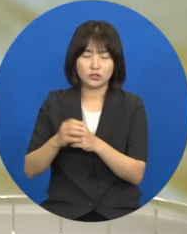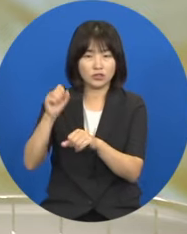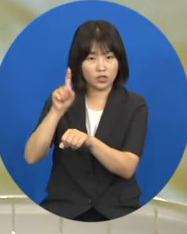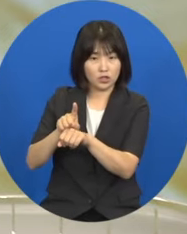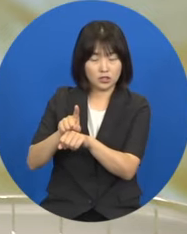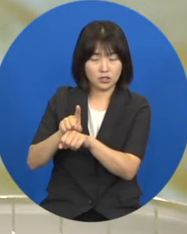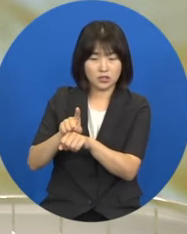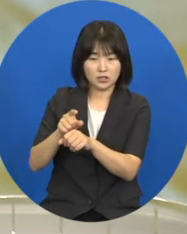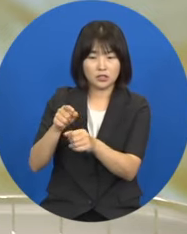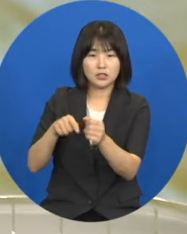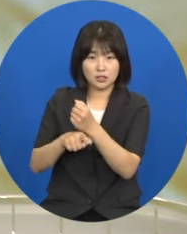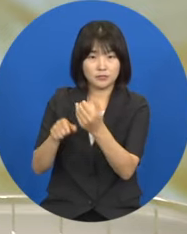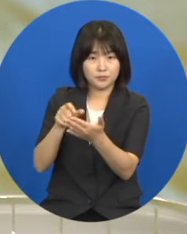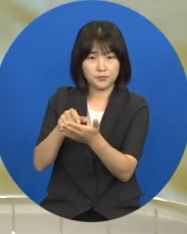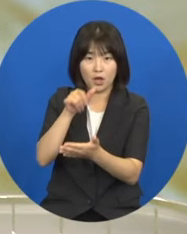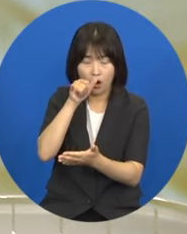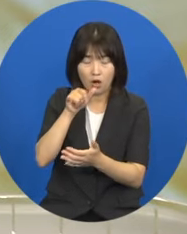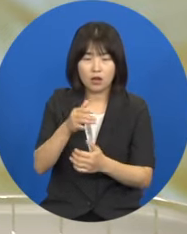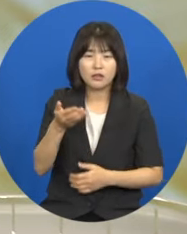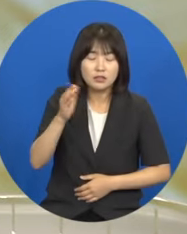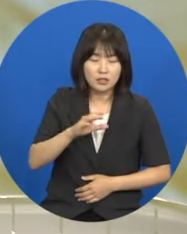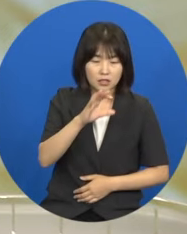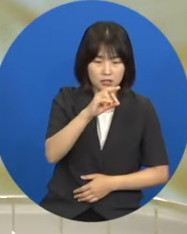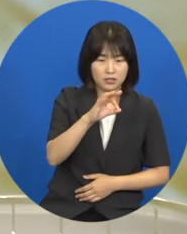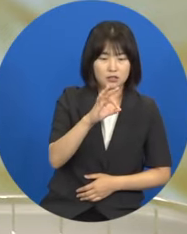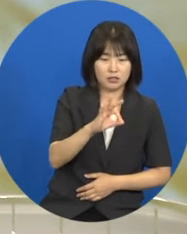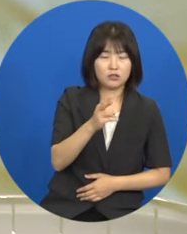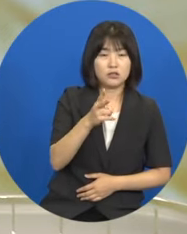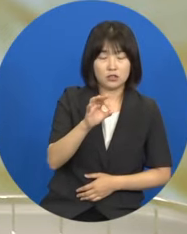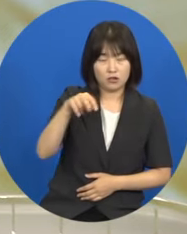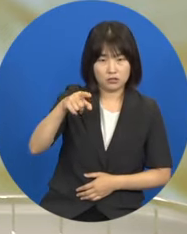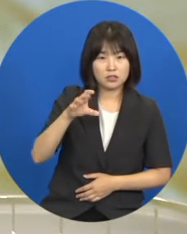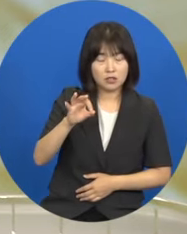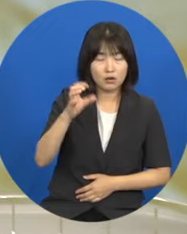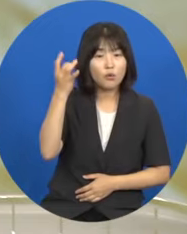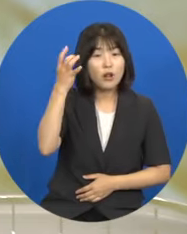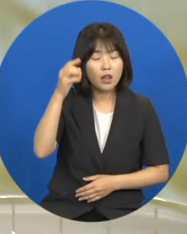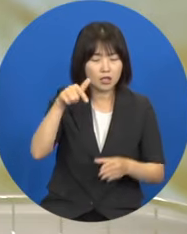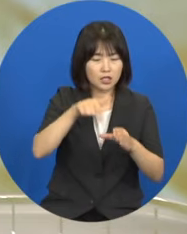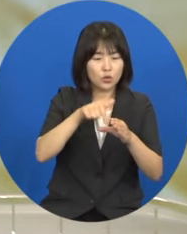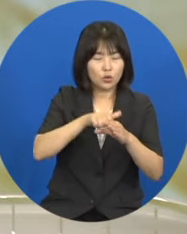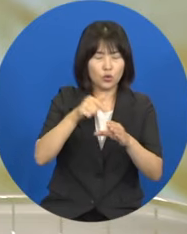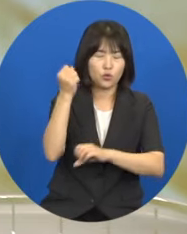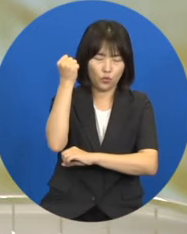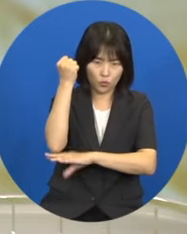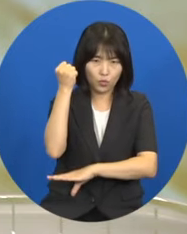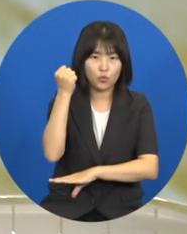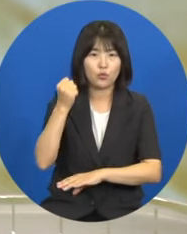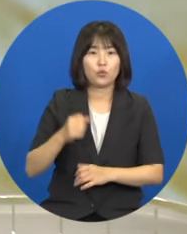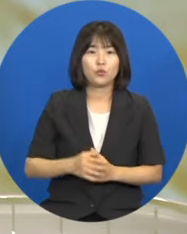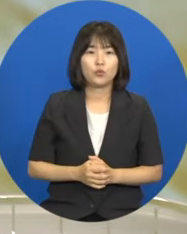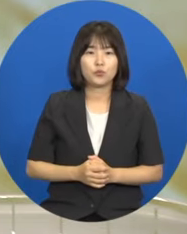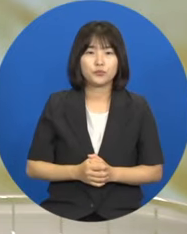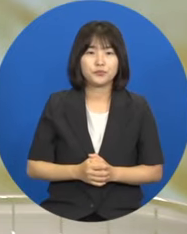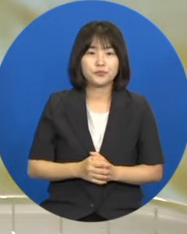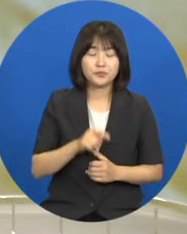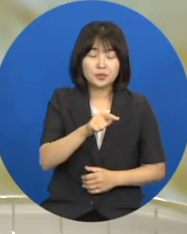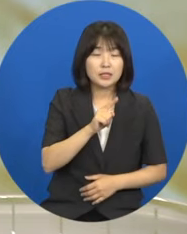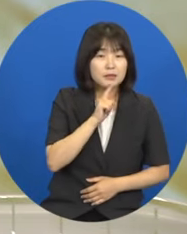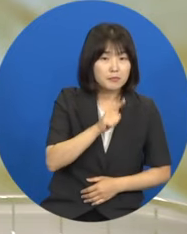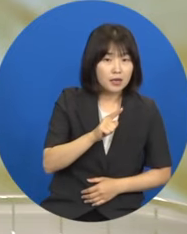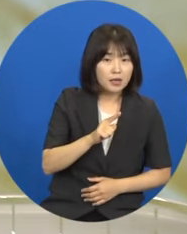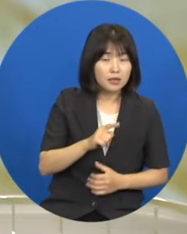여러분, 영성이라는 말은 본래 기독교에서 근원합니다. 영성이라는 말의 어원이